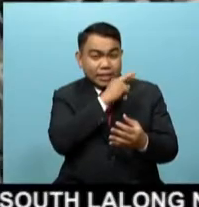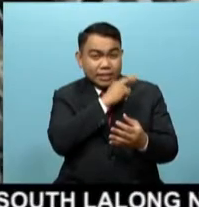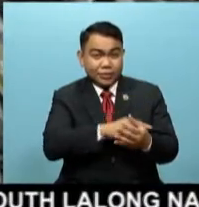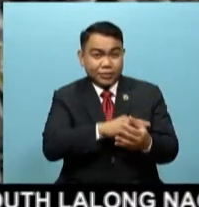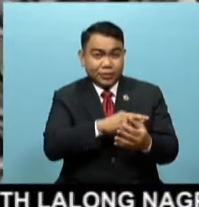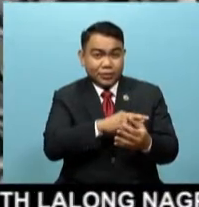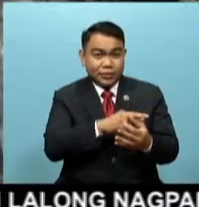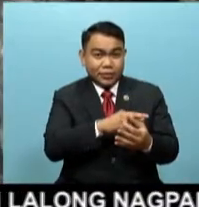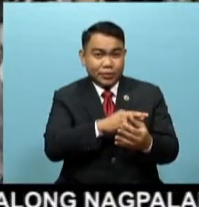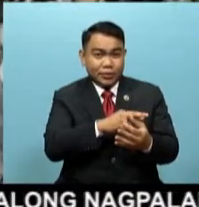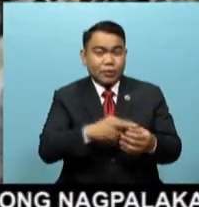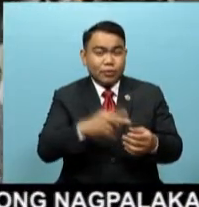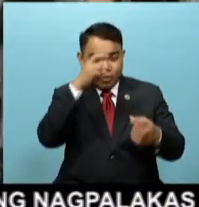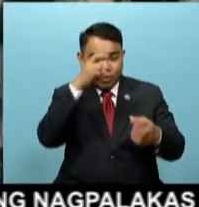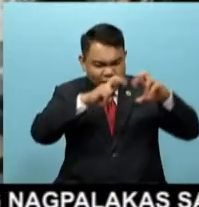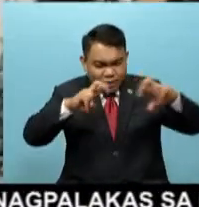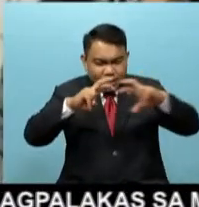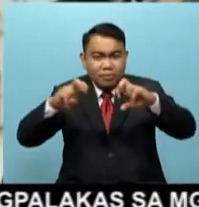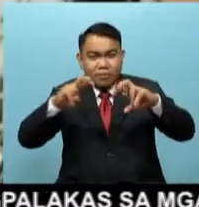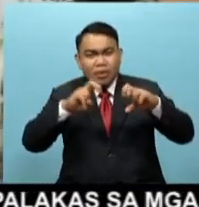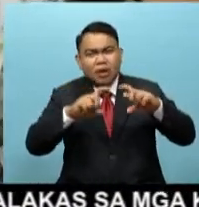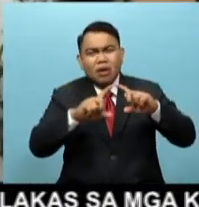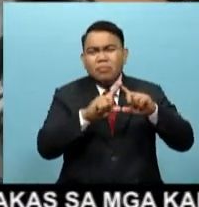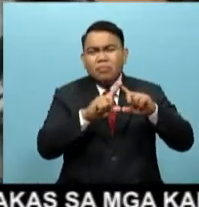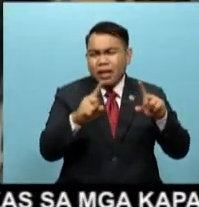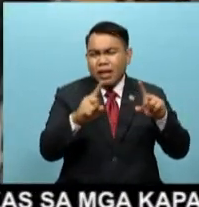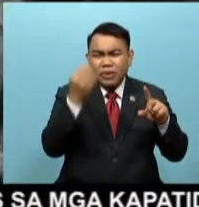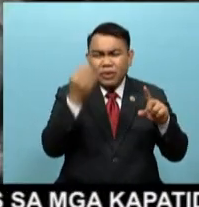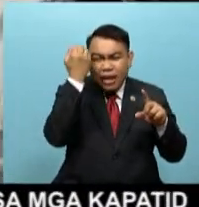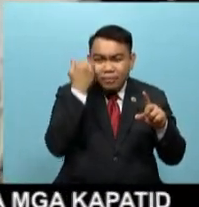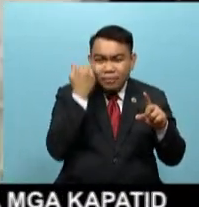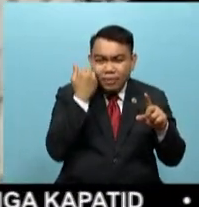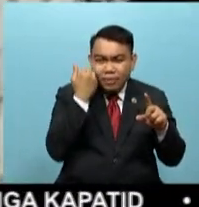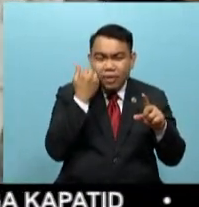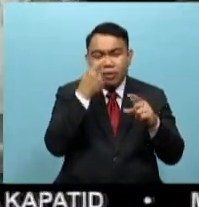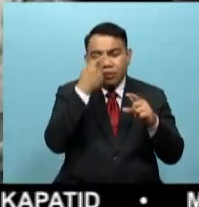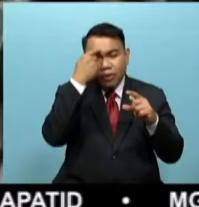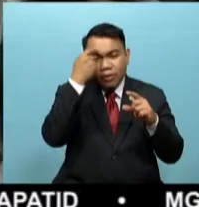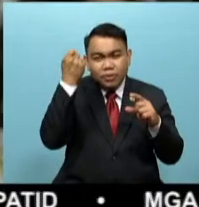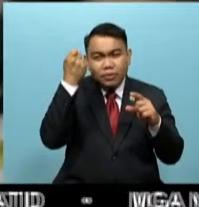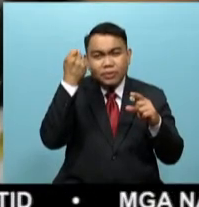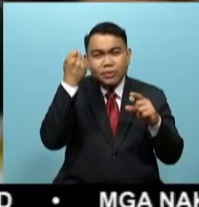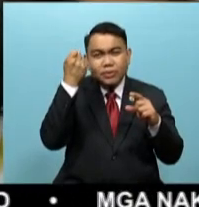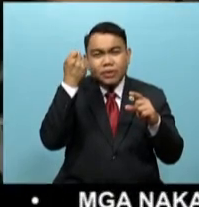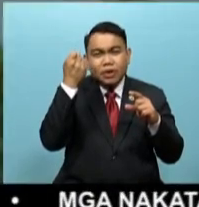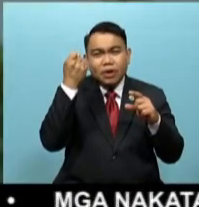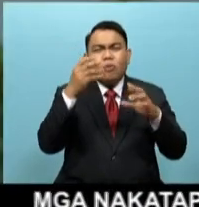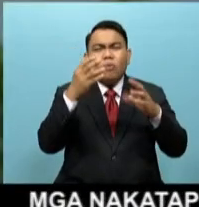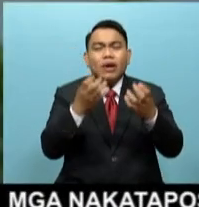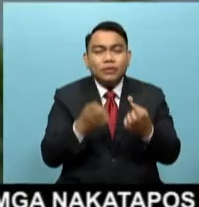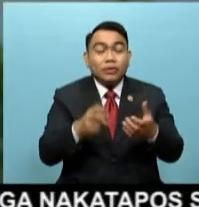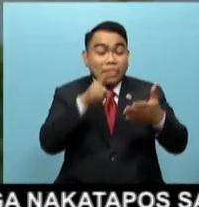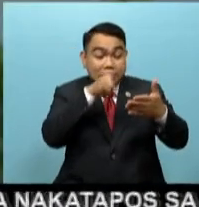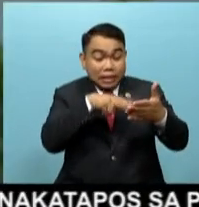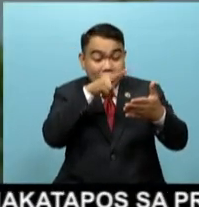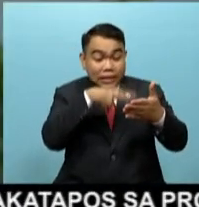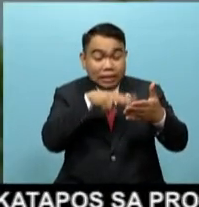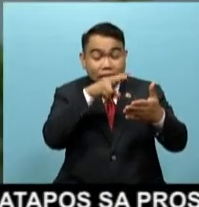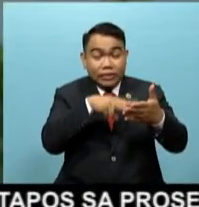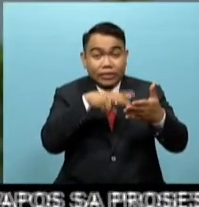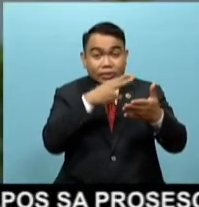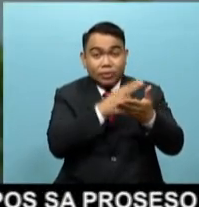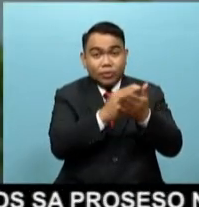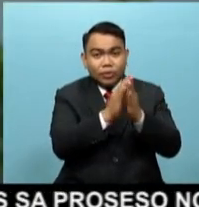para magsuri ngunit tila parang may kulang. At dahil mahilig siyang magbasa ng Biblia, hinanap niya